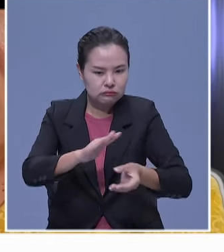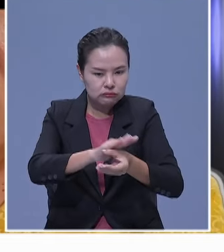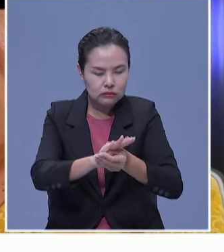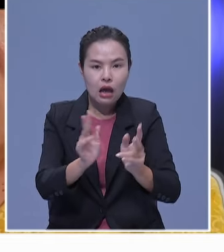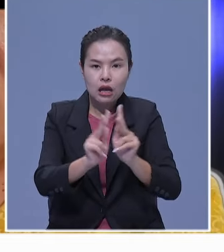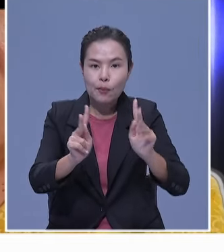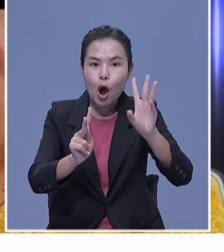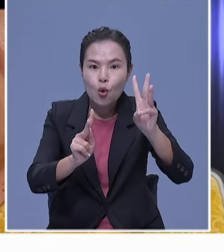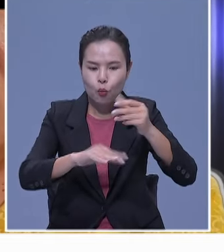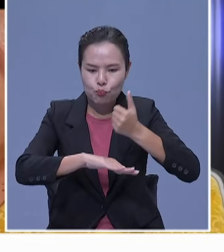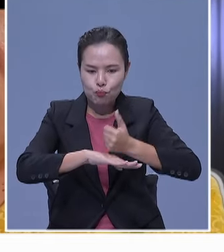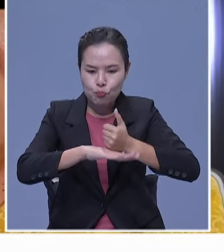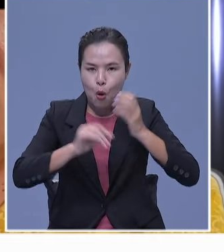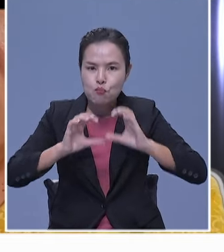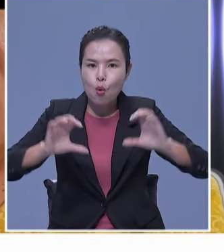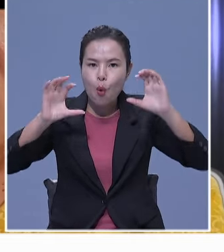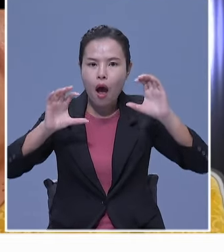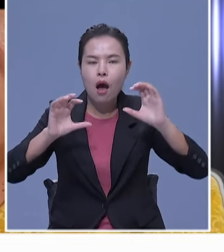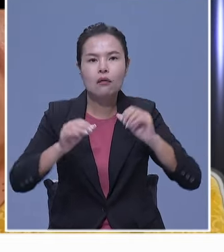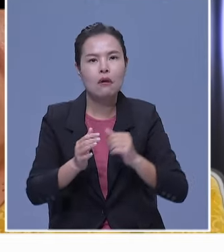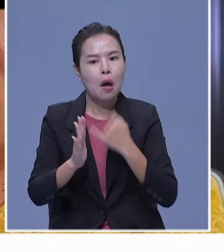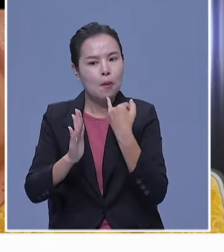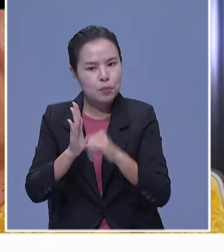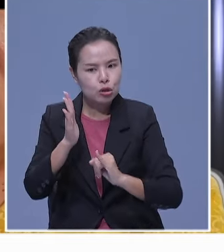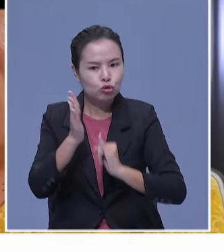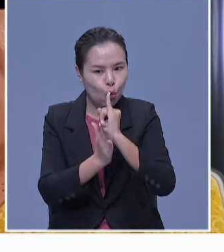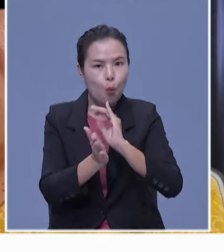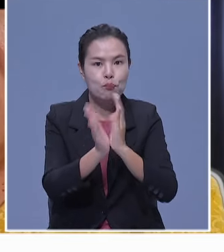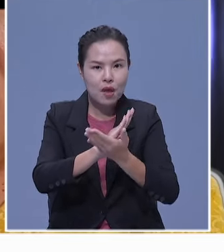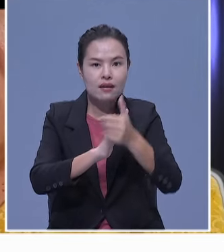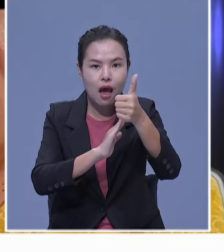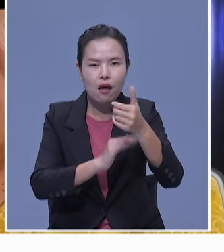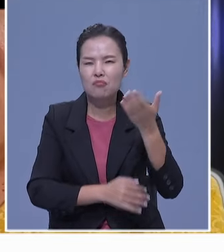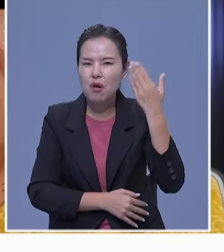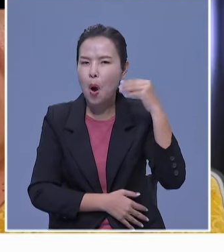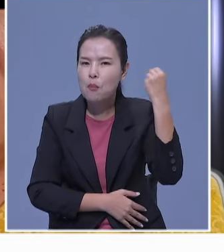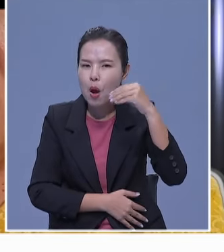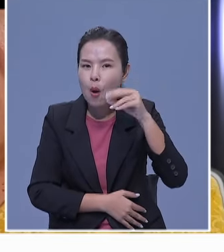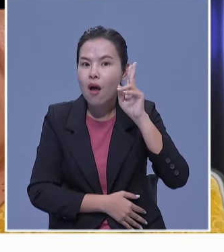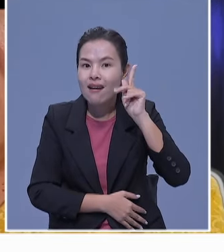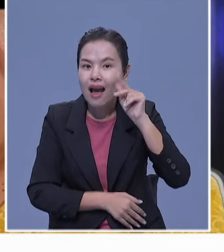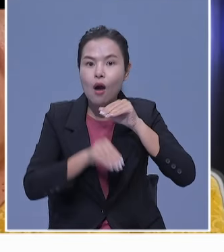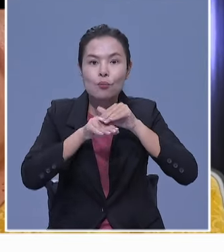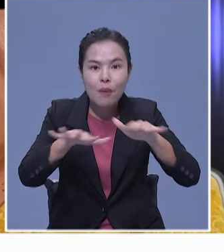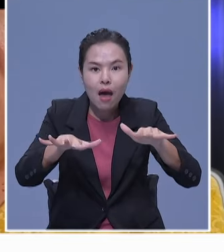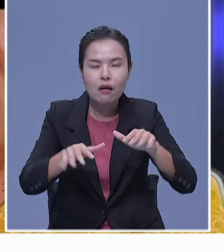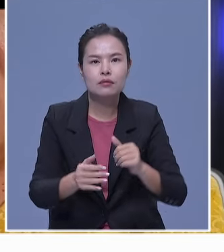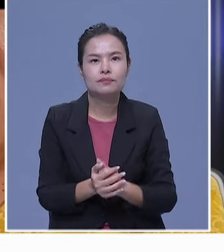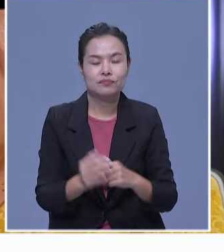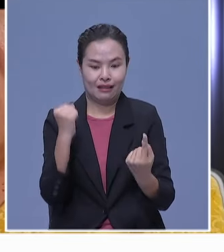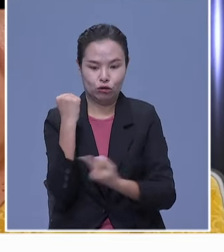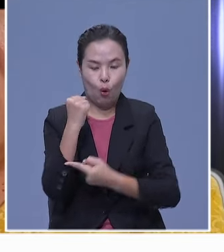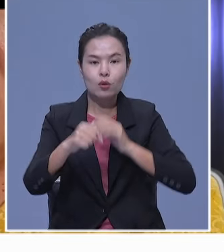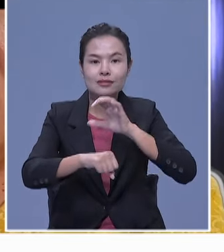คนนะมีผู้ว่าด้วย ชี้ผิดจะเป็นถูกได ้ก็ต้องให้ความเป็นธรรมเพราะก่อนหน้านี้เราเห็นหลายครั้งเวลาเป็นข่าวดังพี่อัม นักโทษโดนจับ